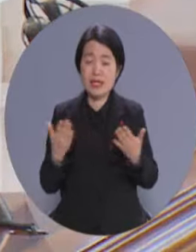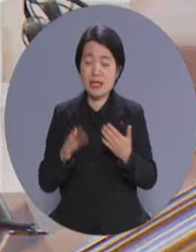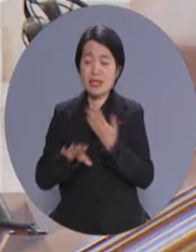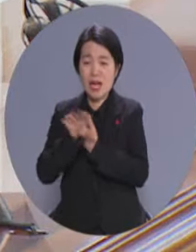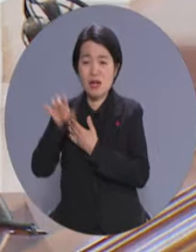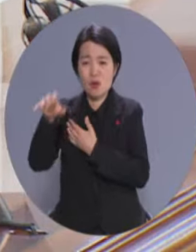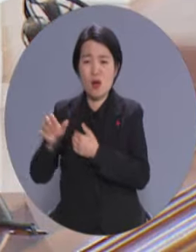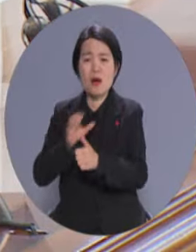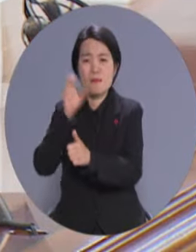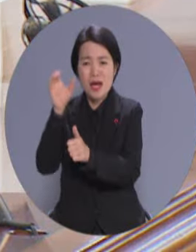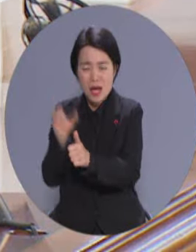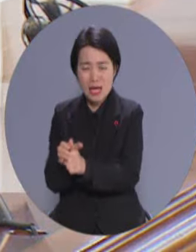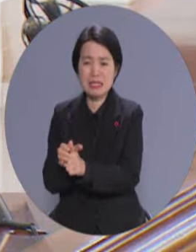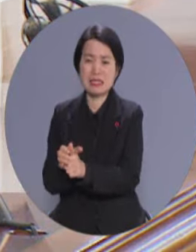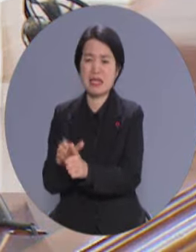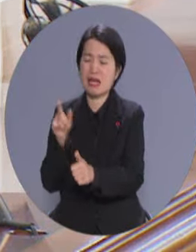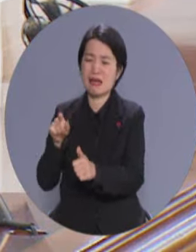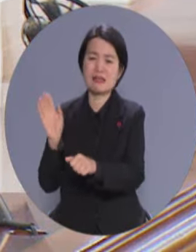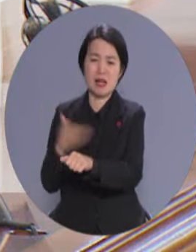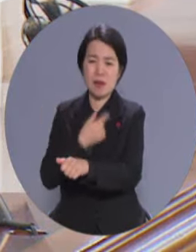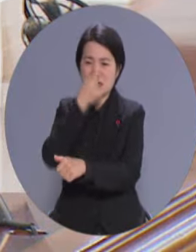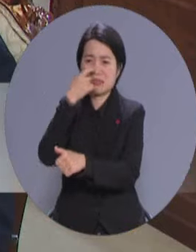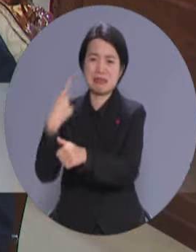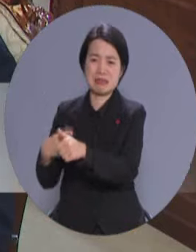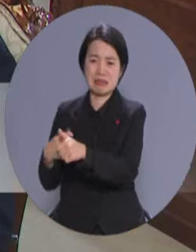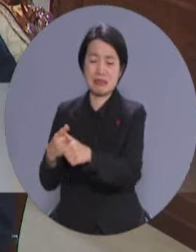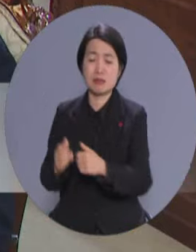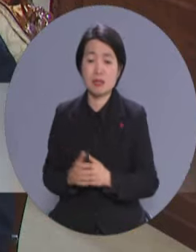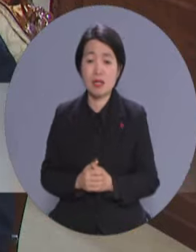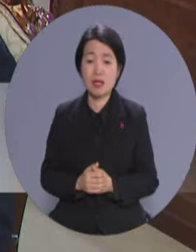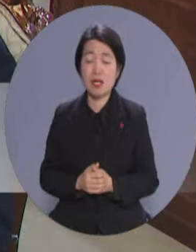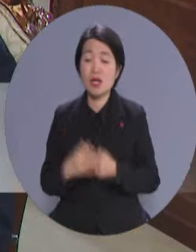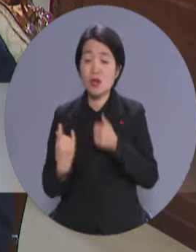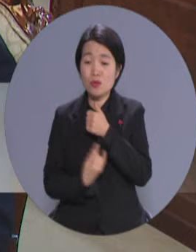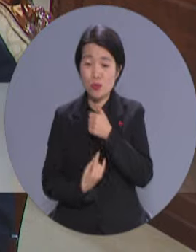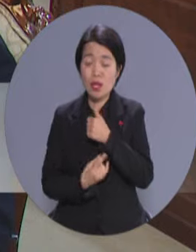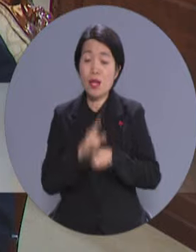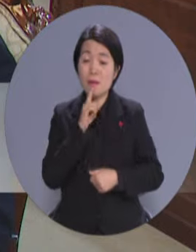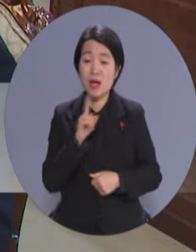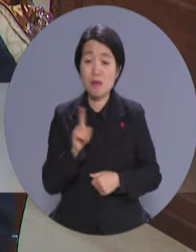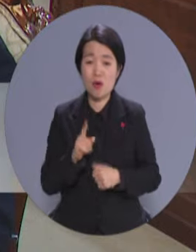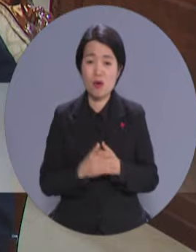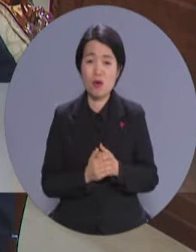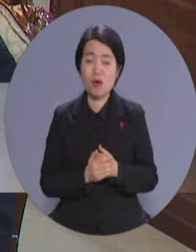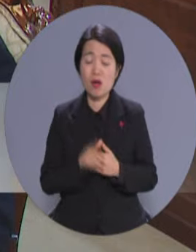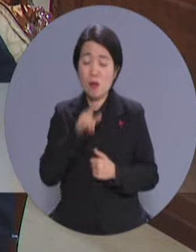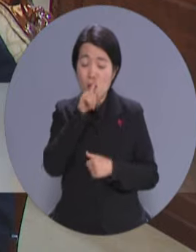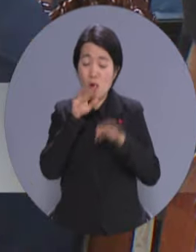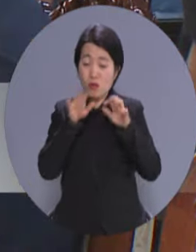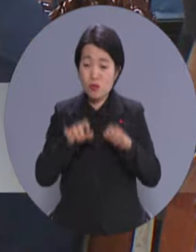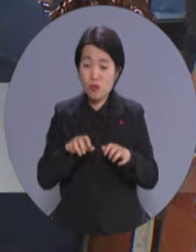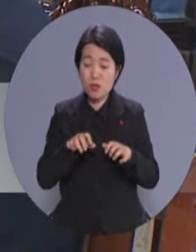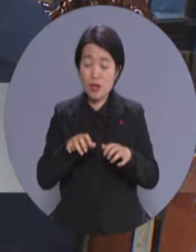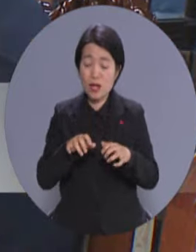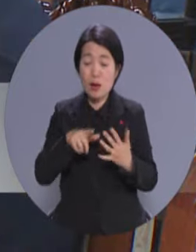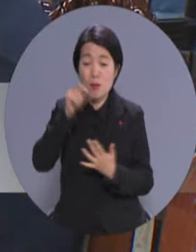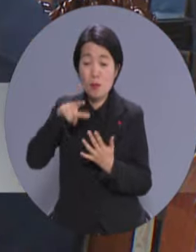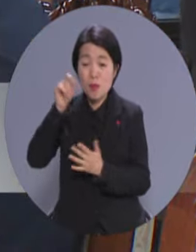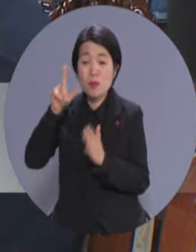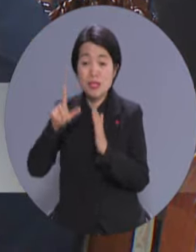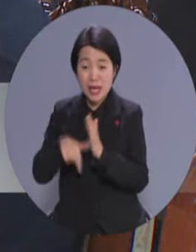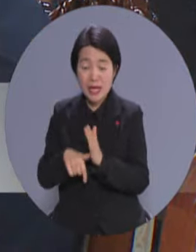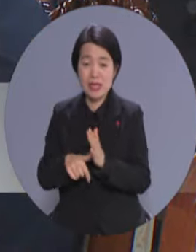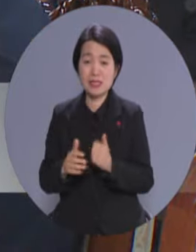외부 용역을 통해 진행하려 한다고 비판했습니다. 소위원회는 또 진상조사 보고서 작성 기획단을 구성하기